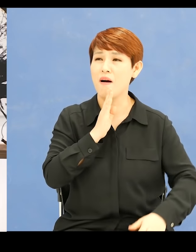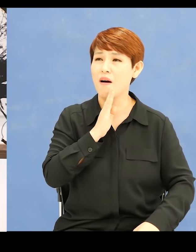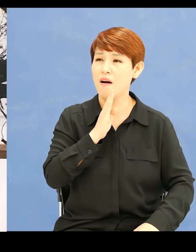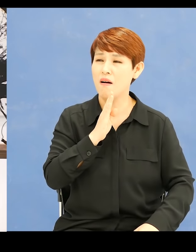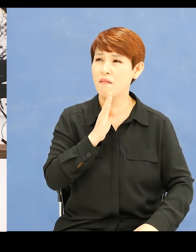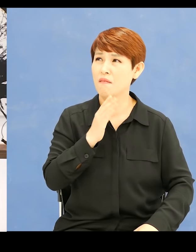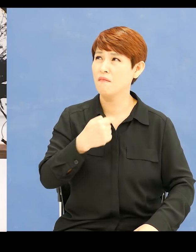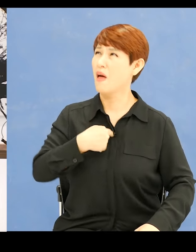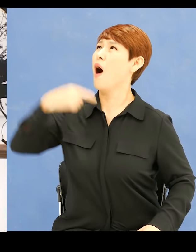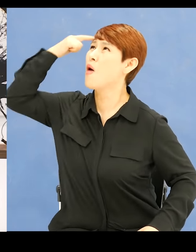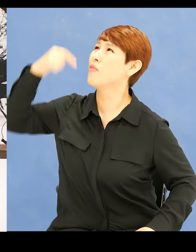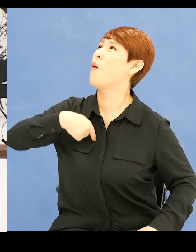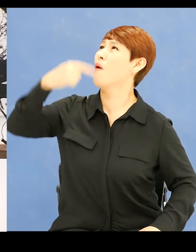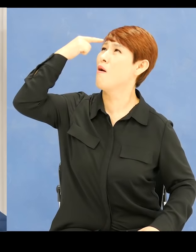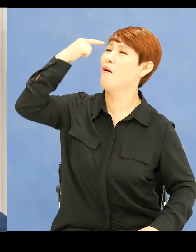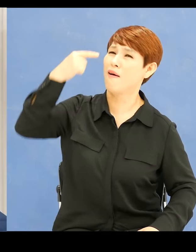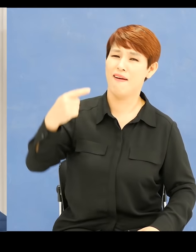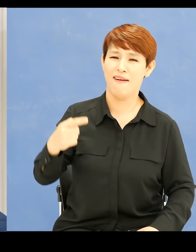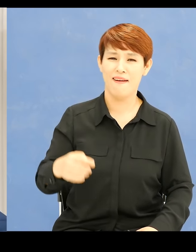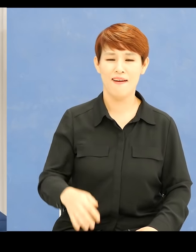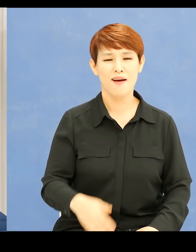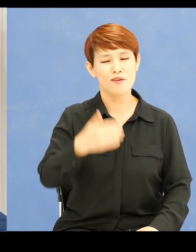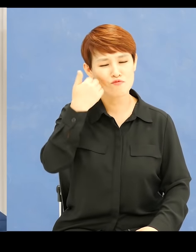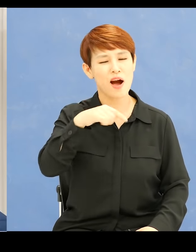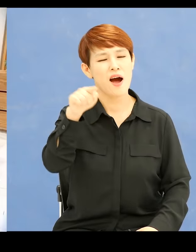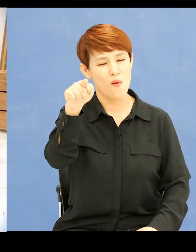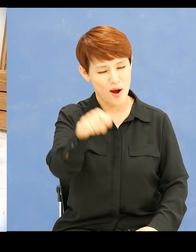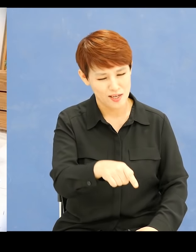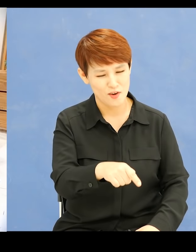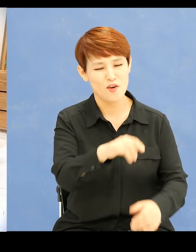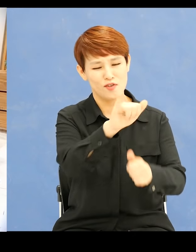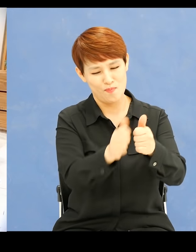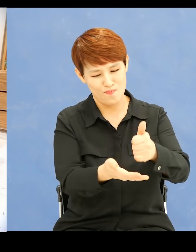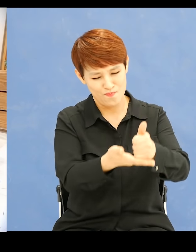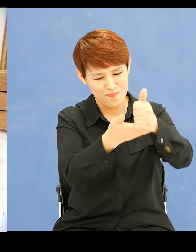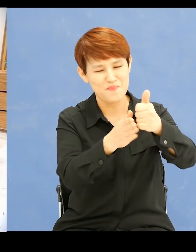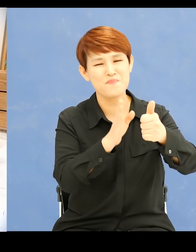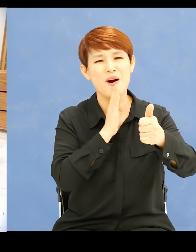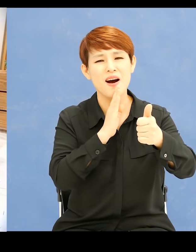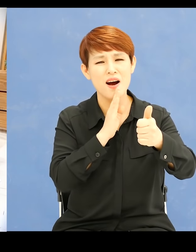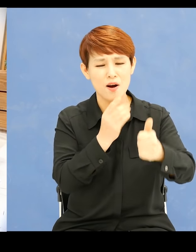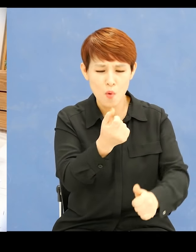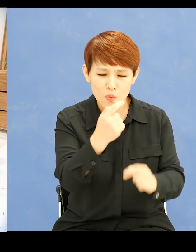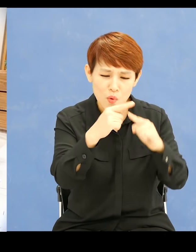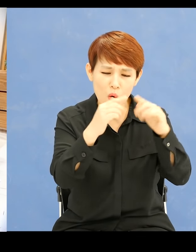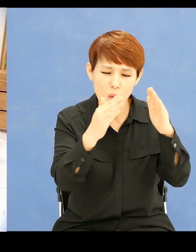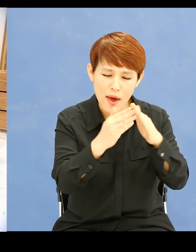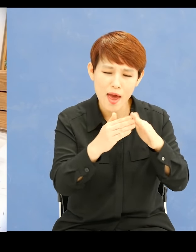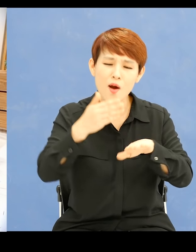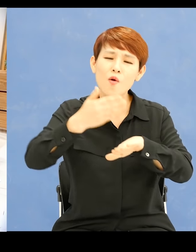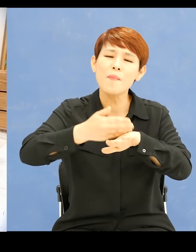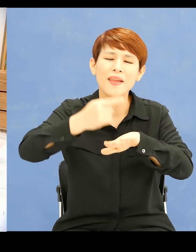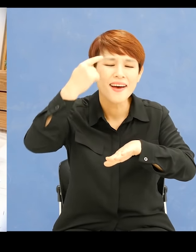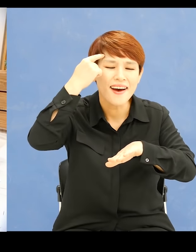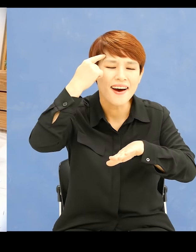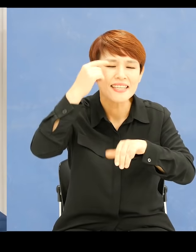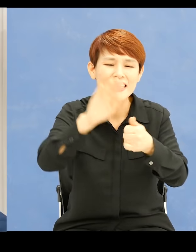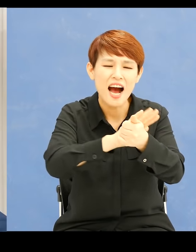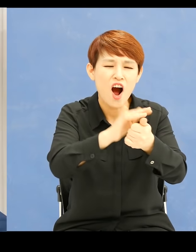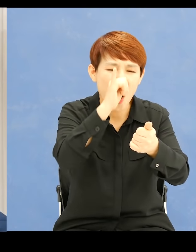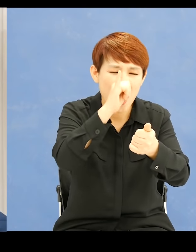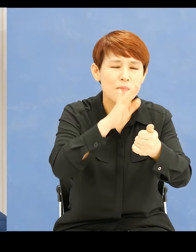생각하셨습니까? 되게 솔직한 게 너무 이해가 됩니다. 누군가는 와서 예, 왜 하필 저니까? 또는 누군가는 이만만 해도 너무 고마워하면서 잘 하실